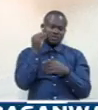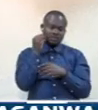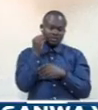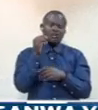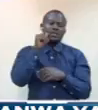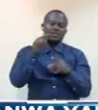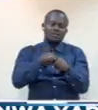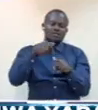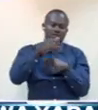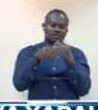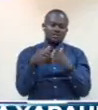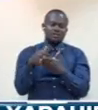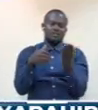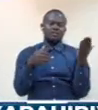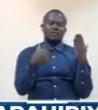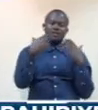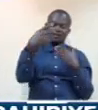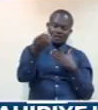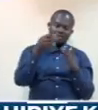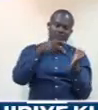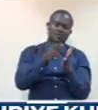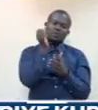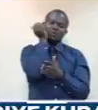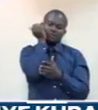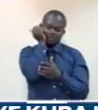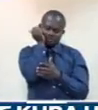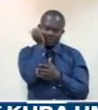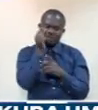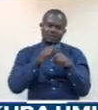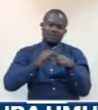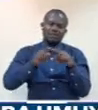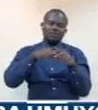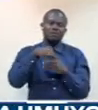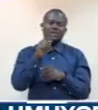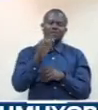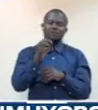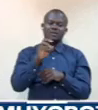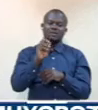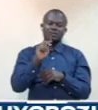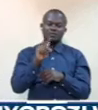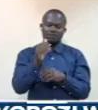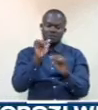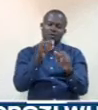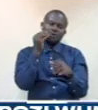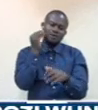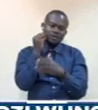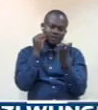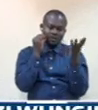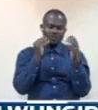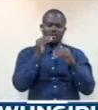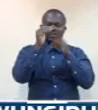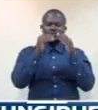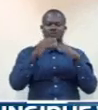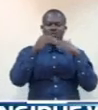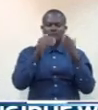nabo kwa mbere barakonkobotse bagiye kugura ibishyimbo n'ibijumba mu isoko rya Kimironko ntibibaho bose bagume mu ngo inzego